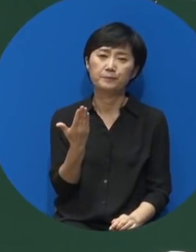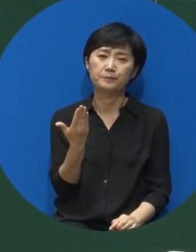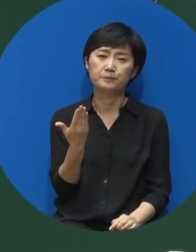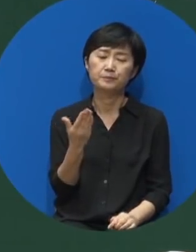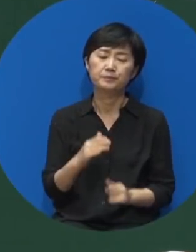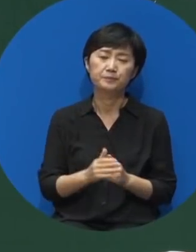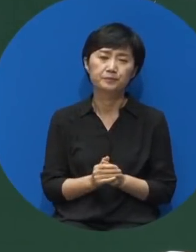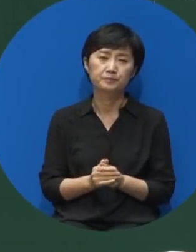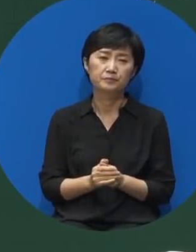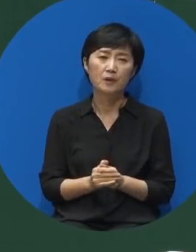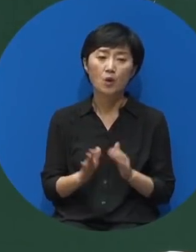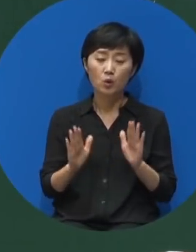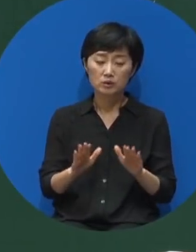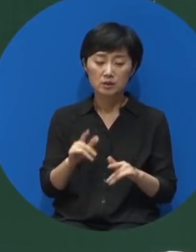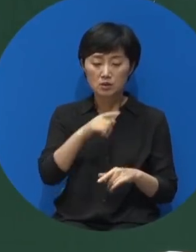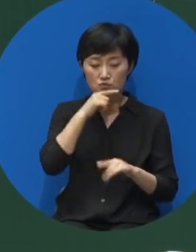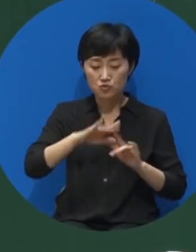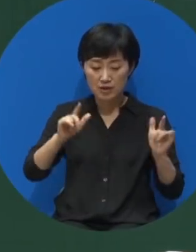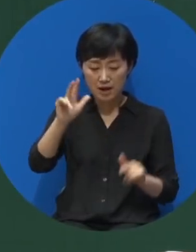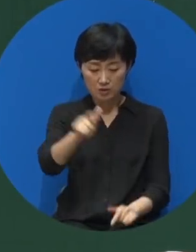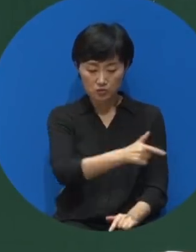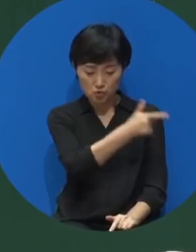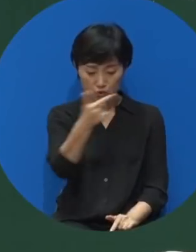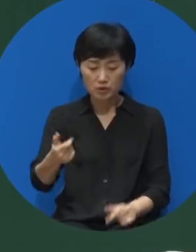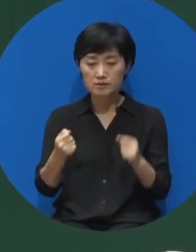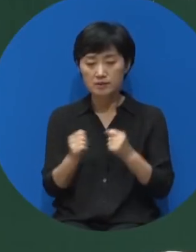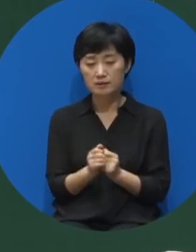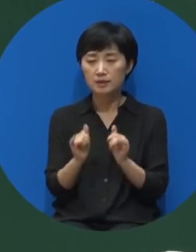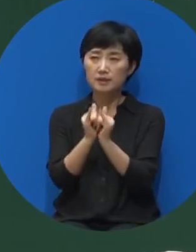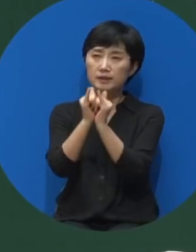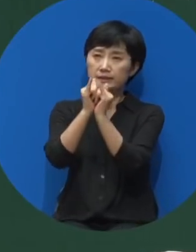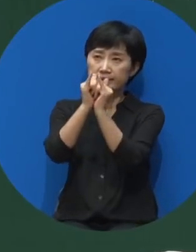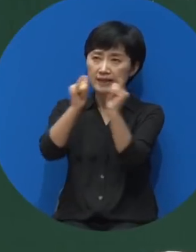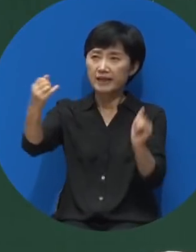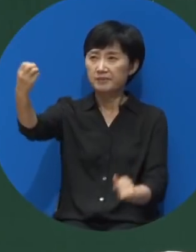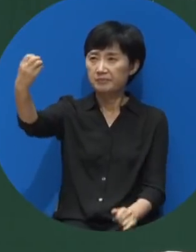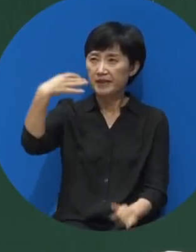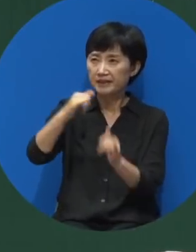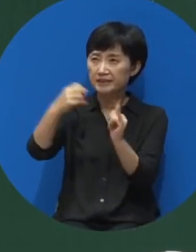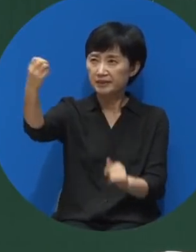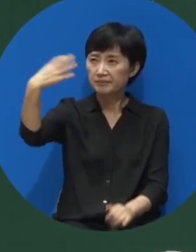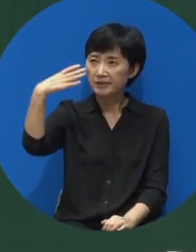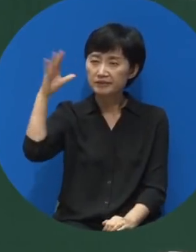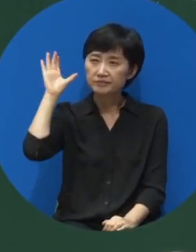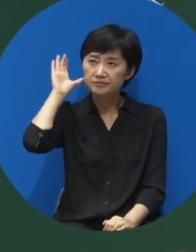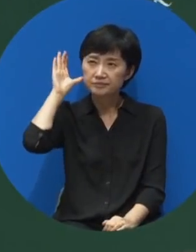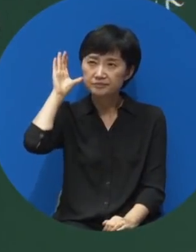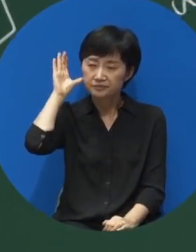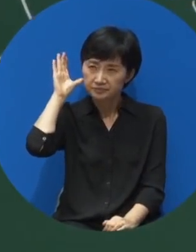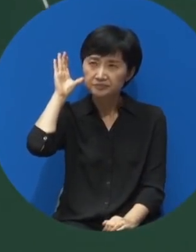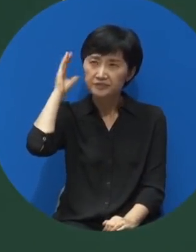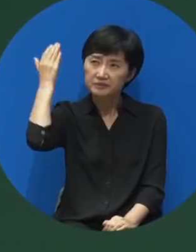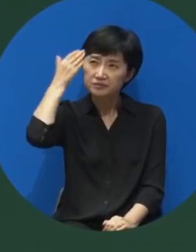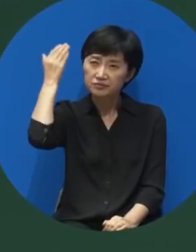여러분 하루 종일 예배하는 사람이 그냥 사람 설교를 들으면 힘들어서 안 되죠.